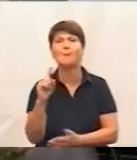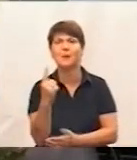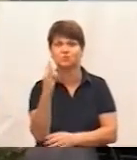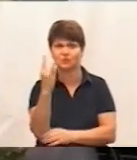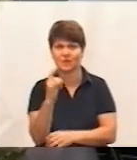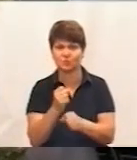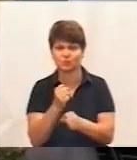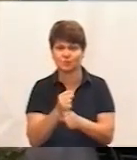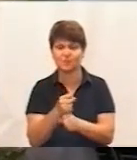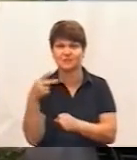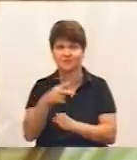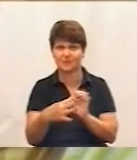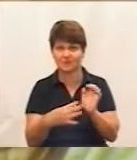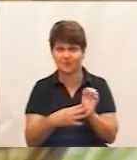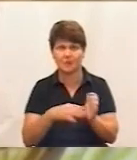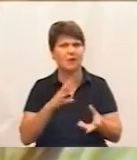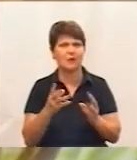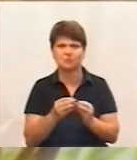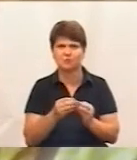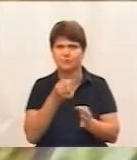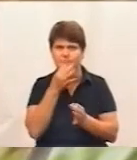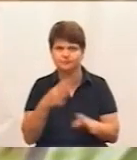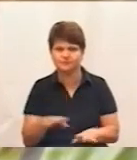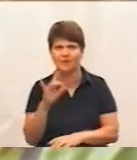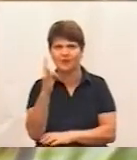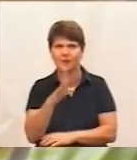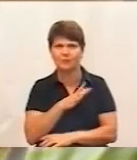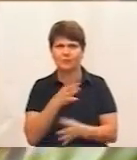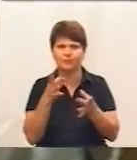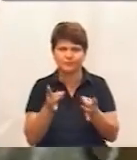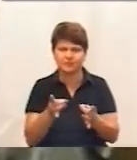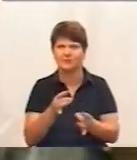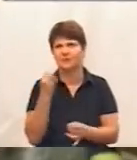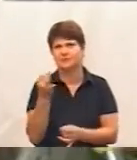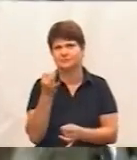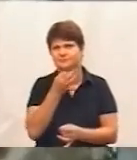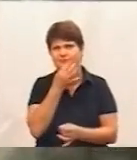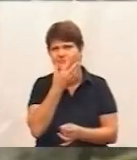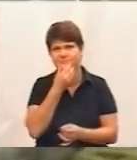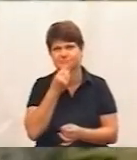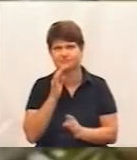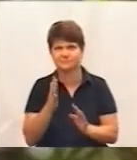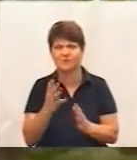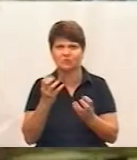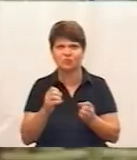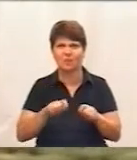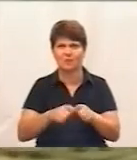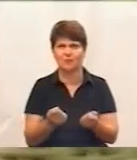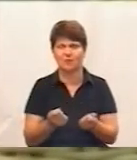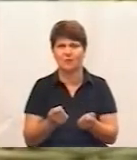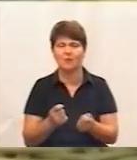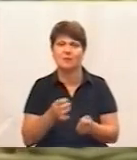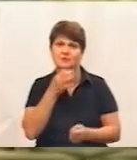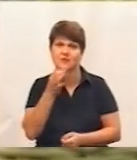року. Розповідає, тоді результат її не задовільнив. Лялька була крихкою і не дуже симпатичною, а потім ще й зламалася. Втім,